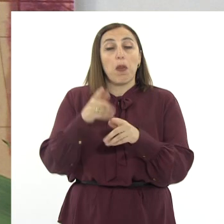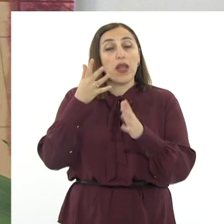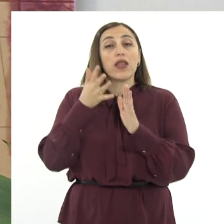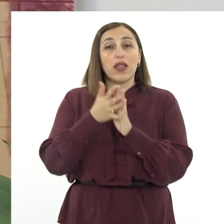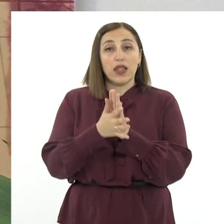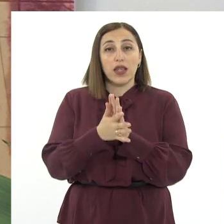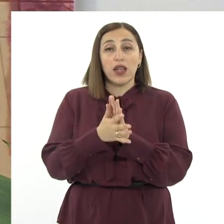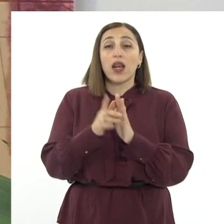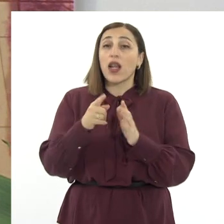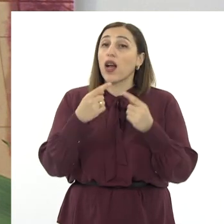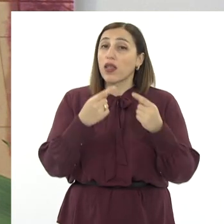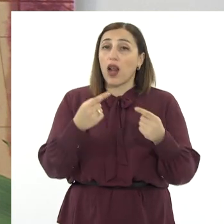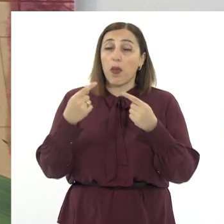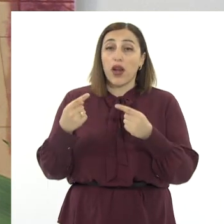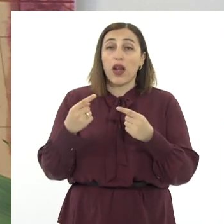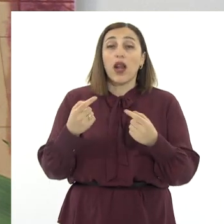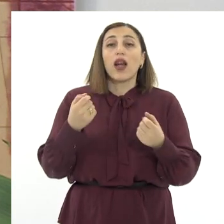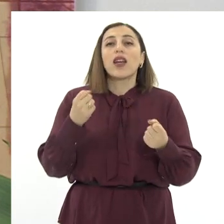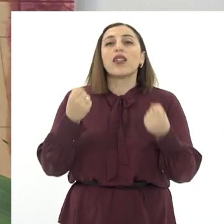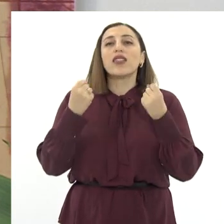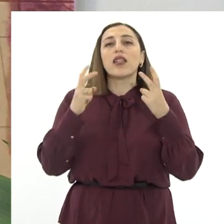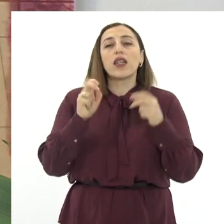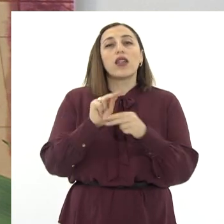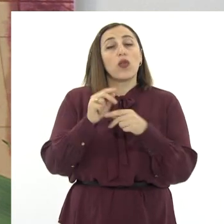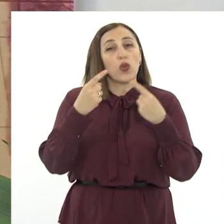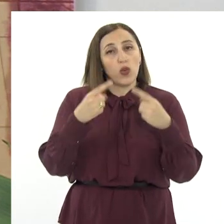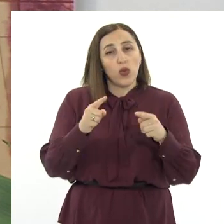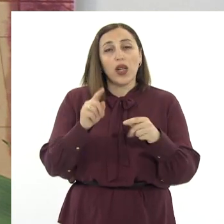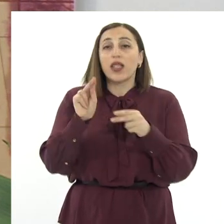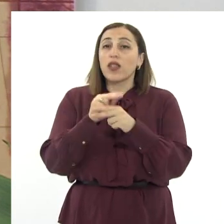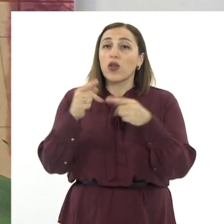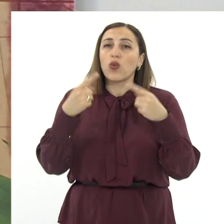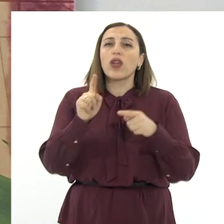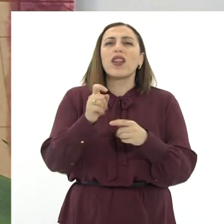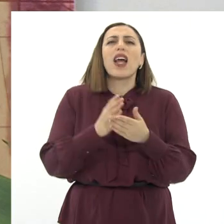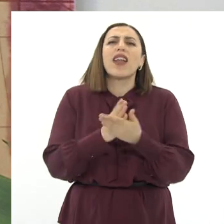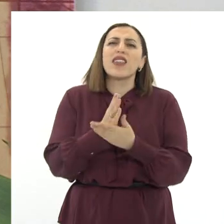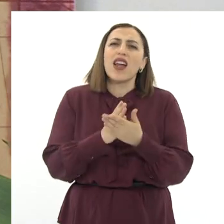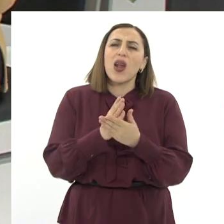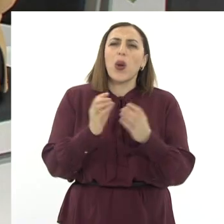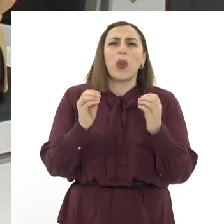հատկապես թեպետ դա տարբեր բաներ են՝ վարժեցում եւ դաստիարակում։ Վարժեցումը լինում է ծառայողական